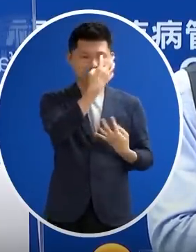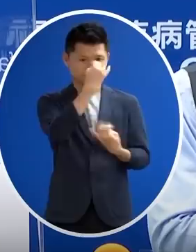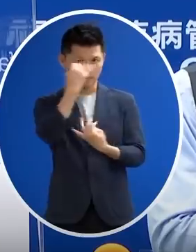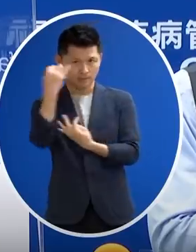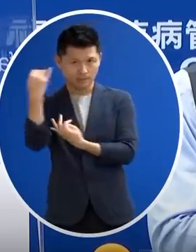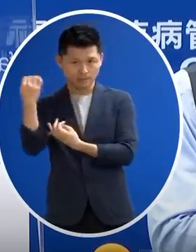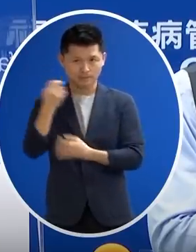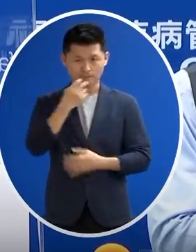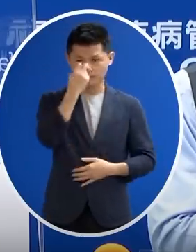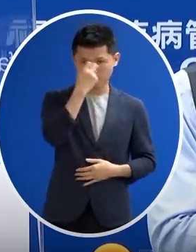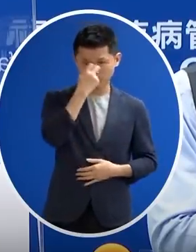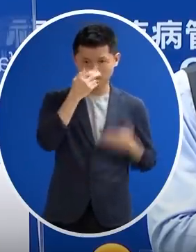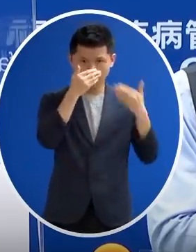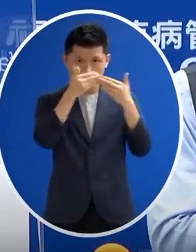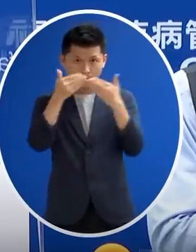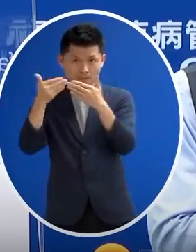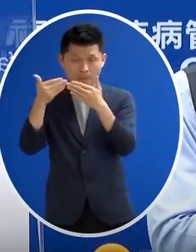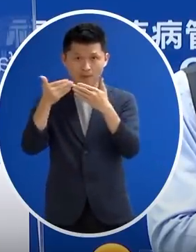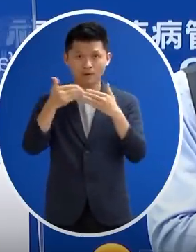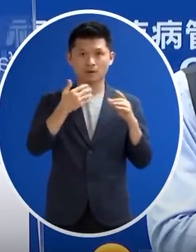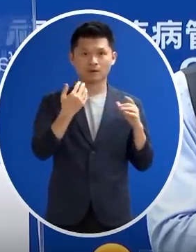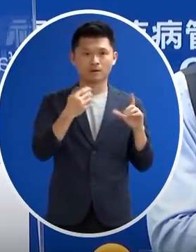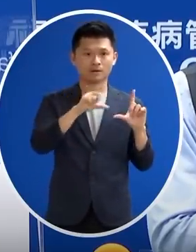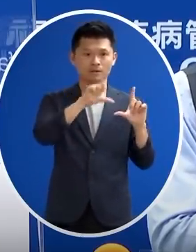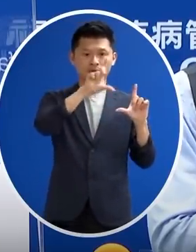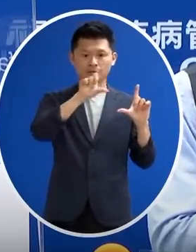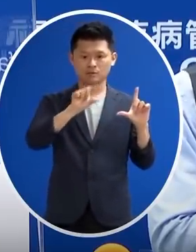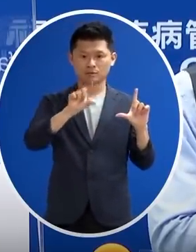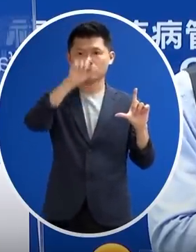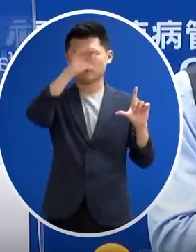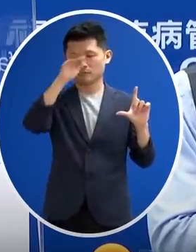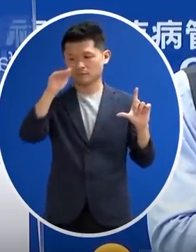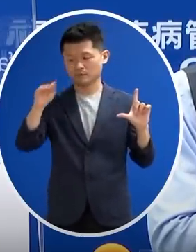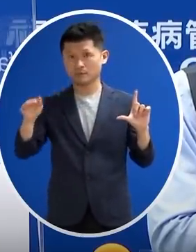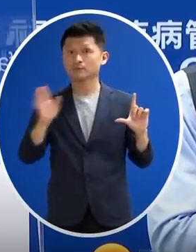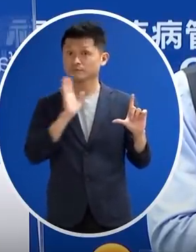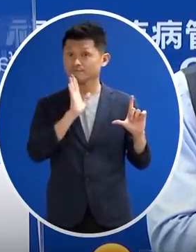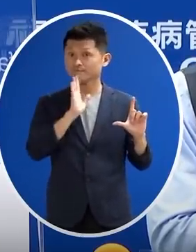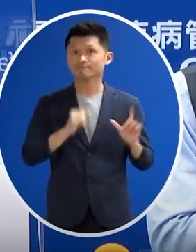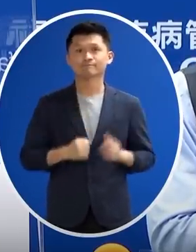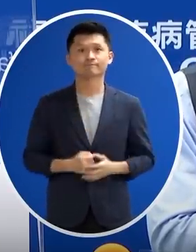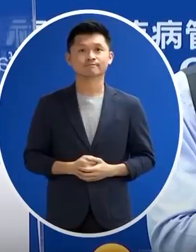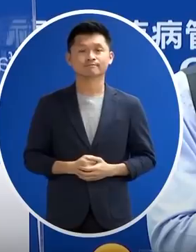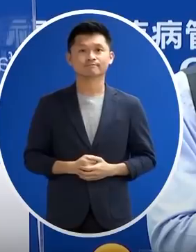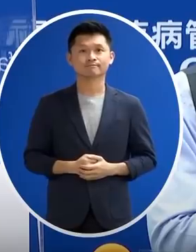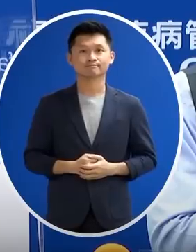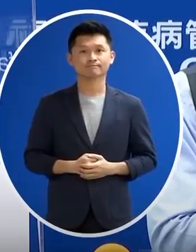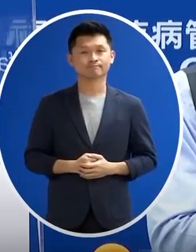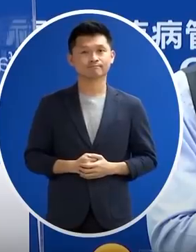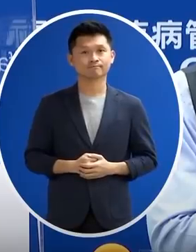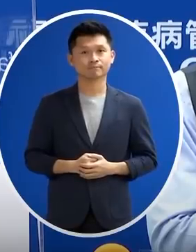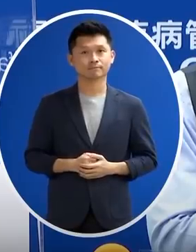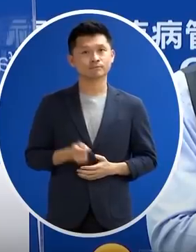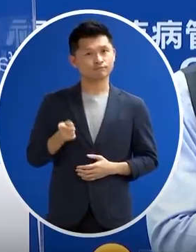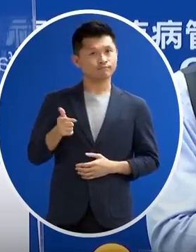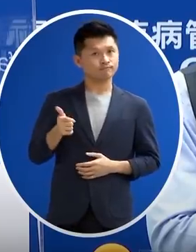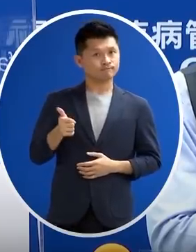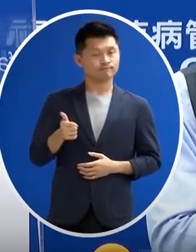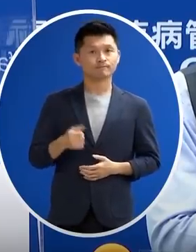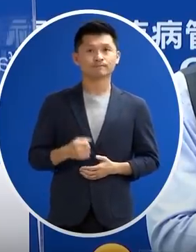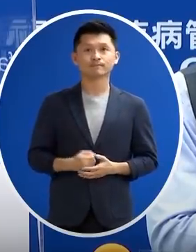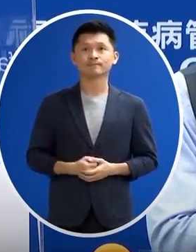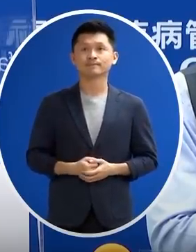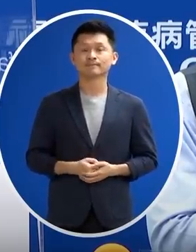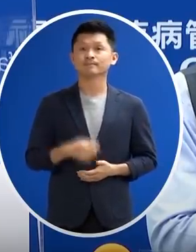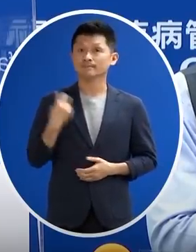些都有，好，是有往下的一个趋势了哈。那看起来是一个比较好的一个迹象，